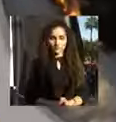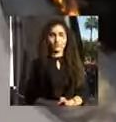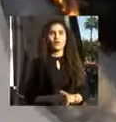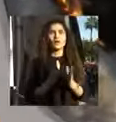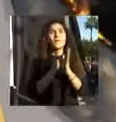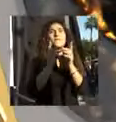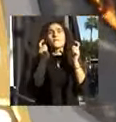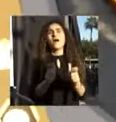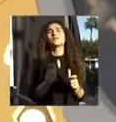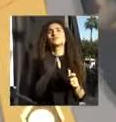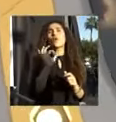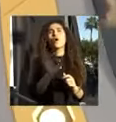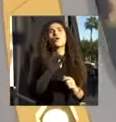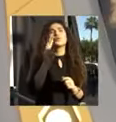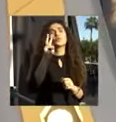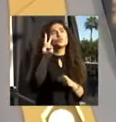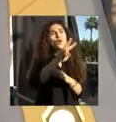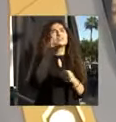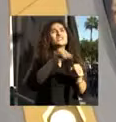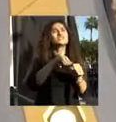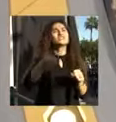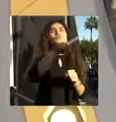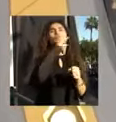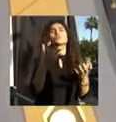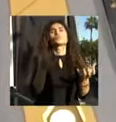Mersin göçlerle kurulmuş bir kent.